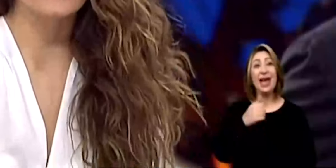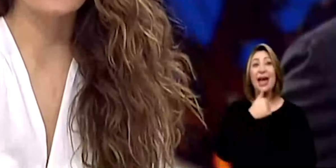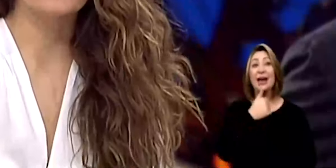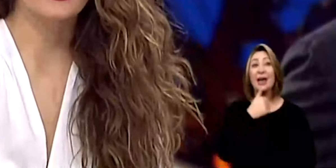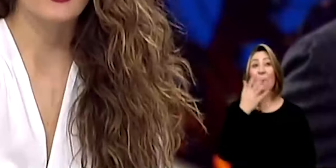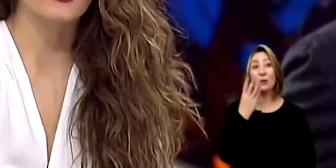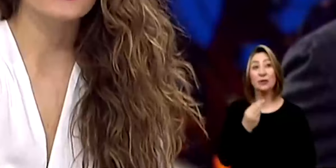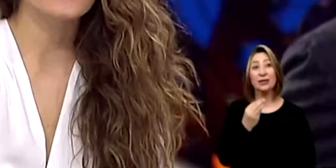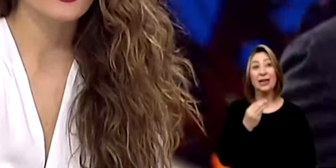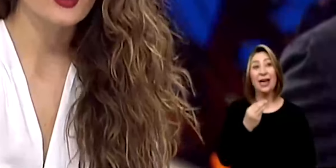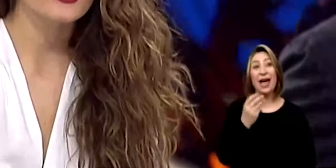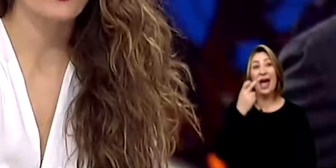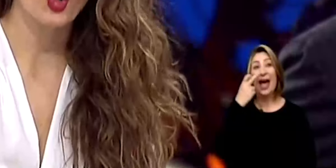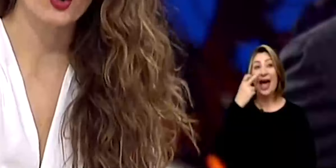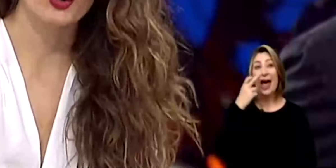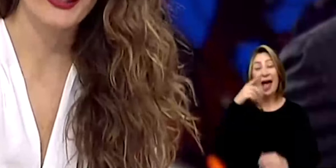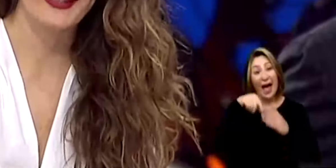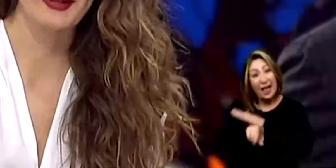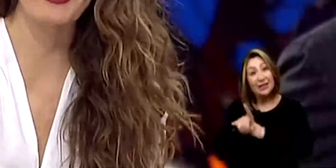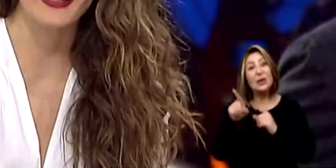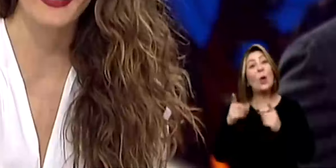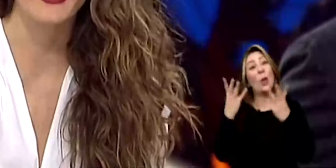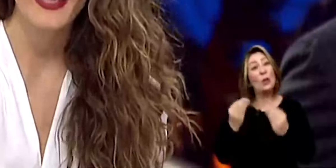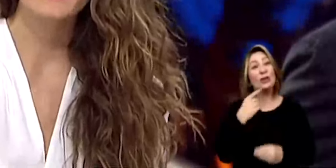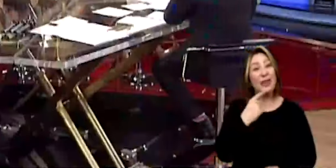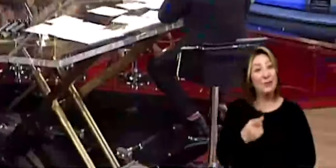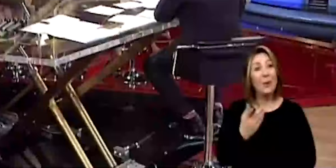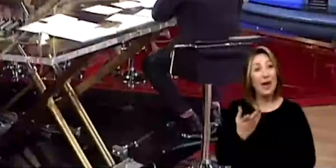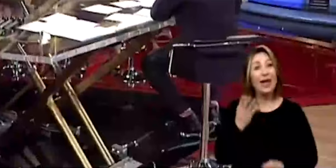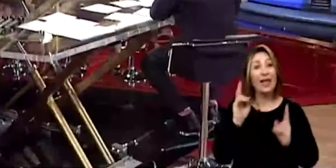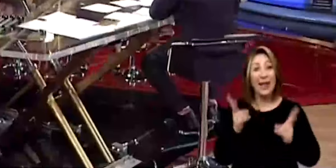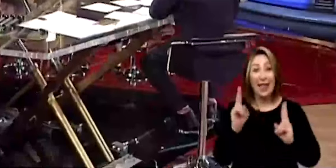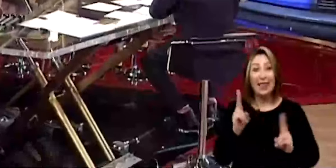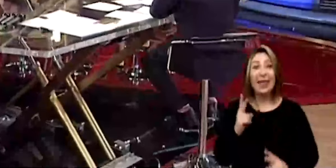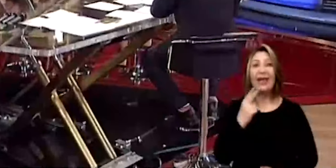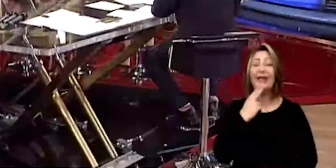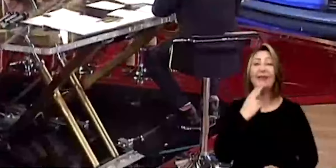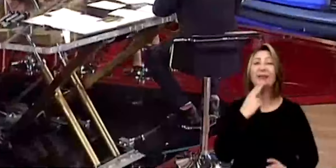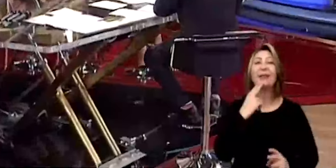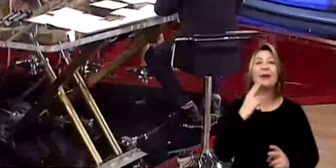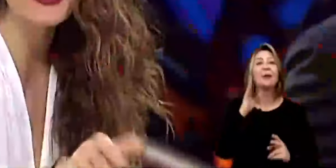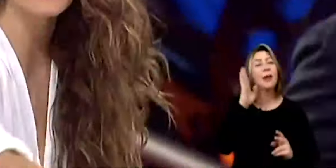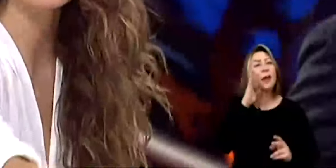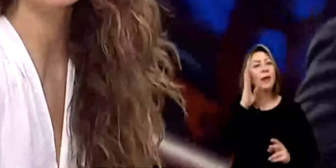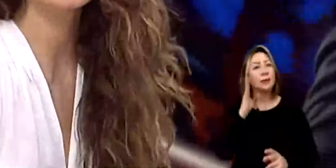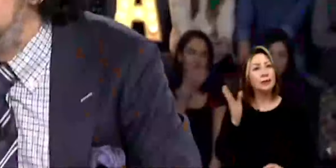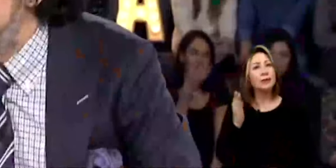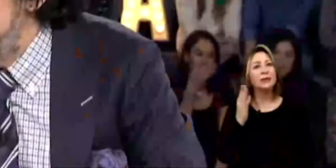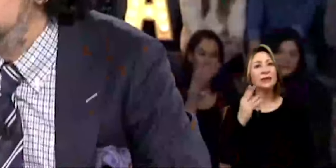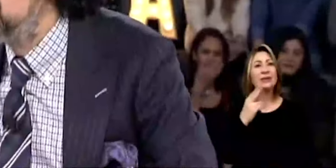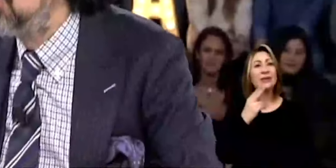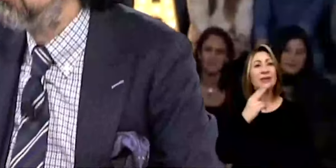olsa şey derim, yani aldatırsam öyle olur derim ama genelde kadınlar aldatıldığı için söyleyeyim sallayı.